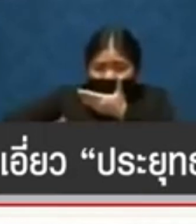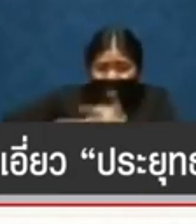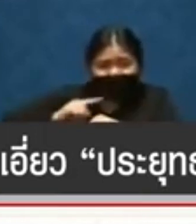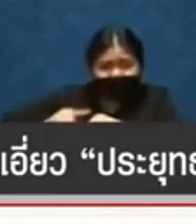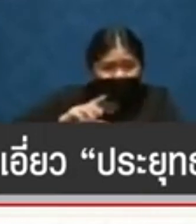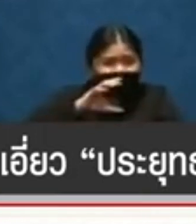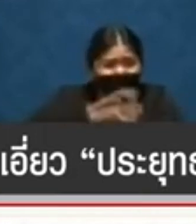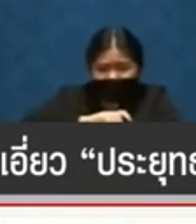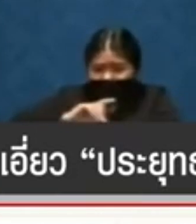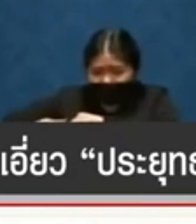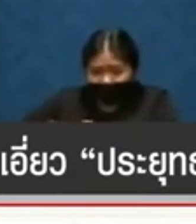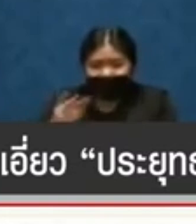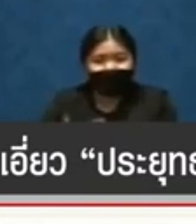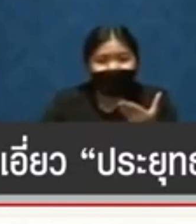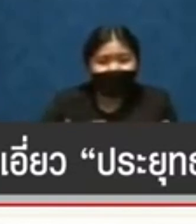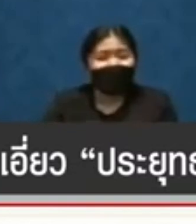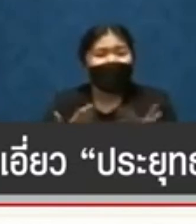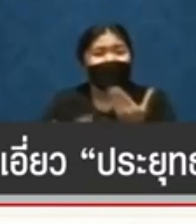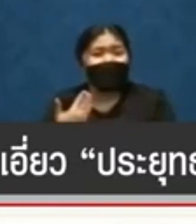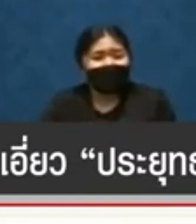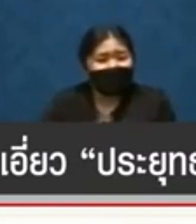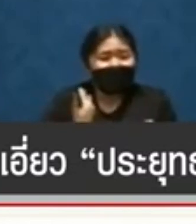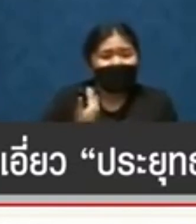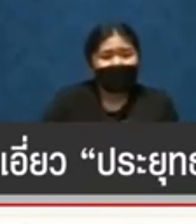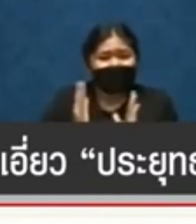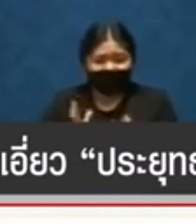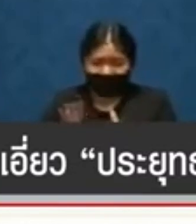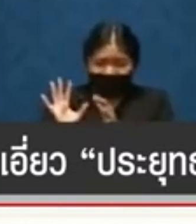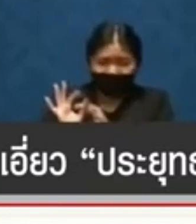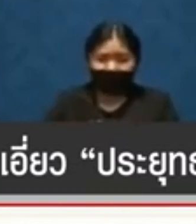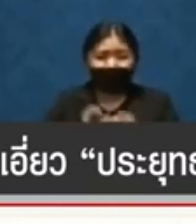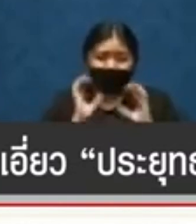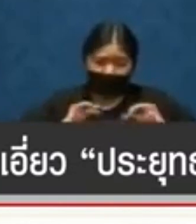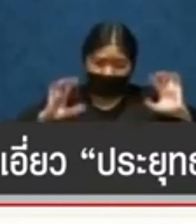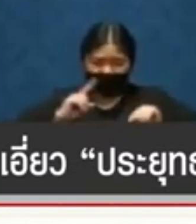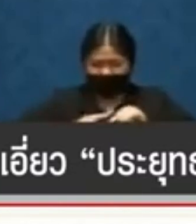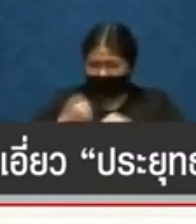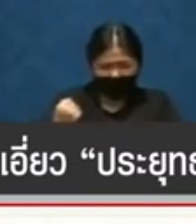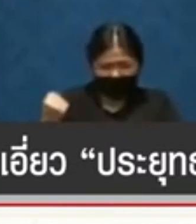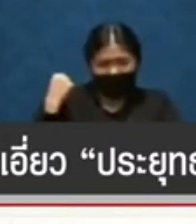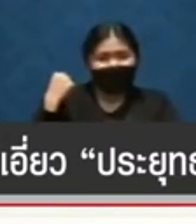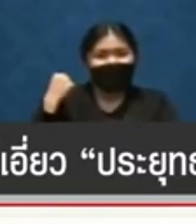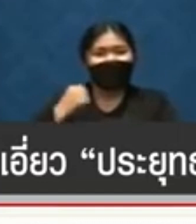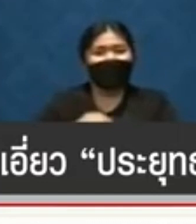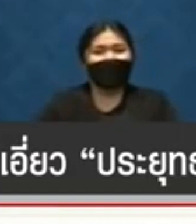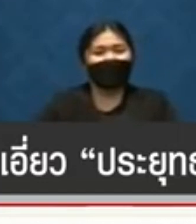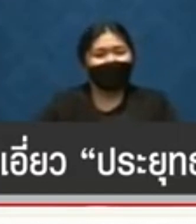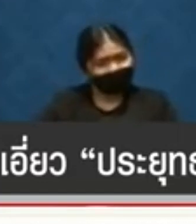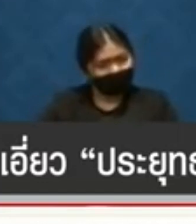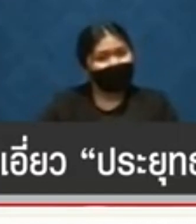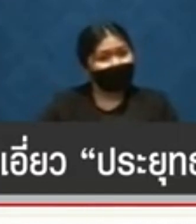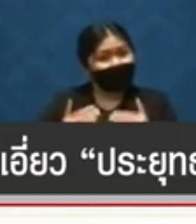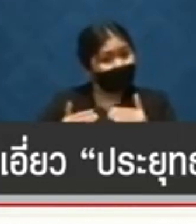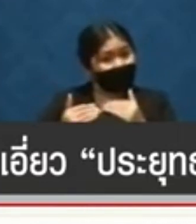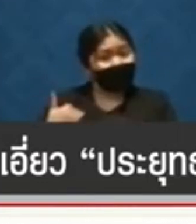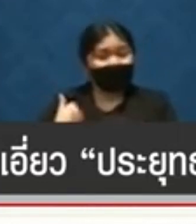บาทในการจัดหาอาวุธและเงินกองทุนให้กับกองทัพเมียนมาร์พ่อเคยเป็นอธิบดีของโรงแรมเมียนมาร์เป็นคนเซ็นอนุญาตให้นายออก